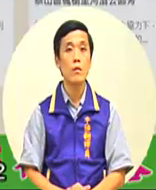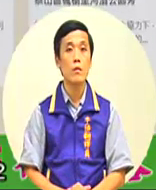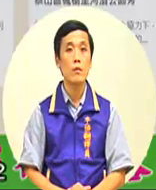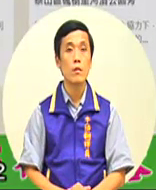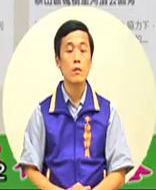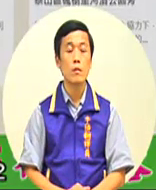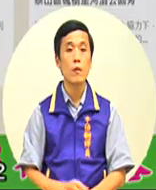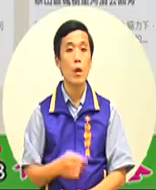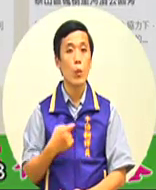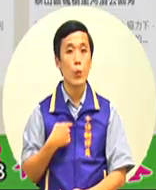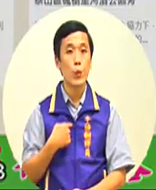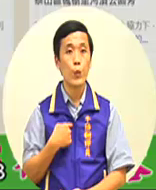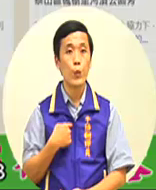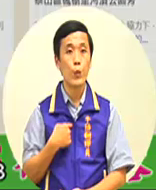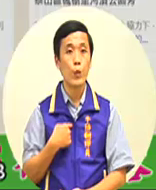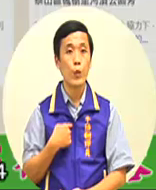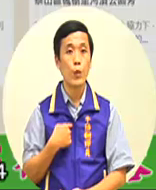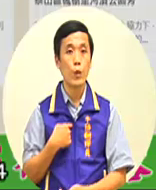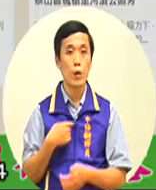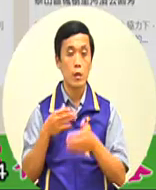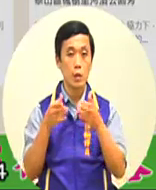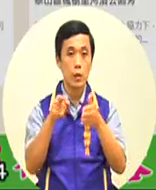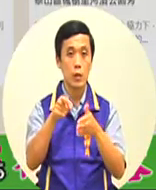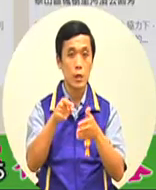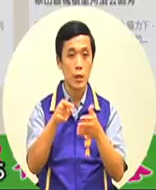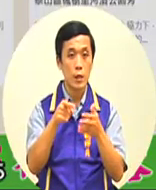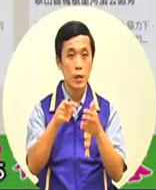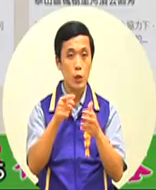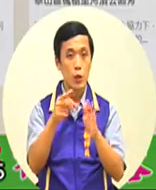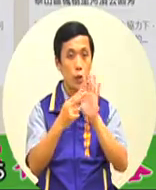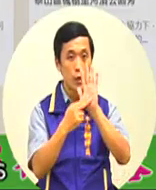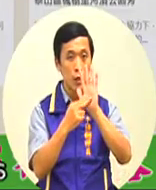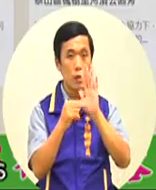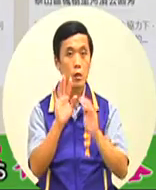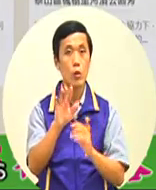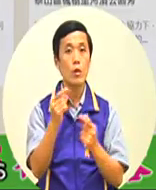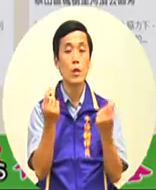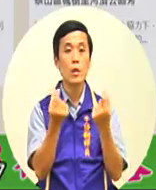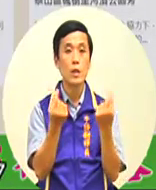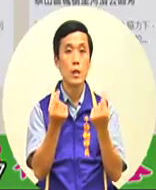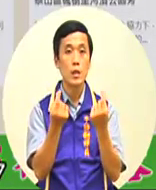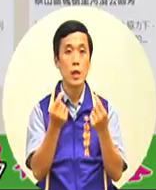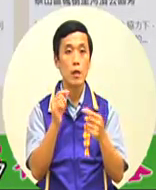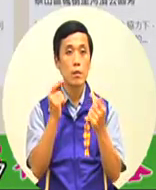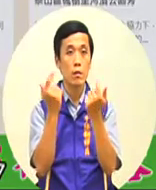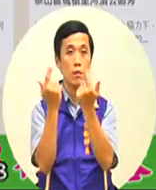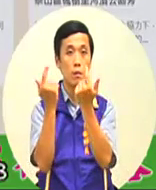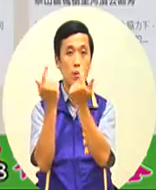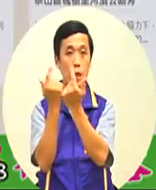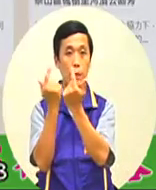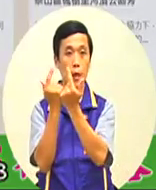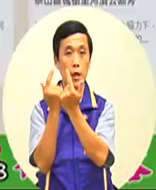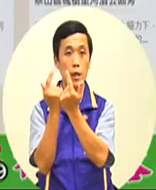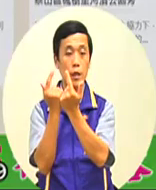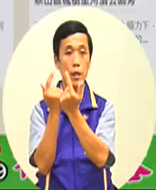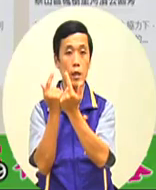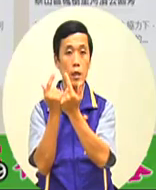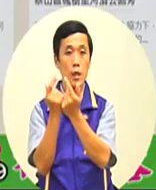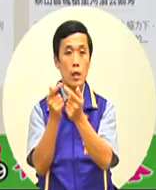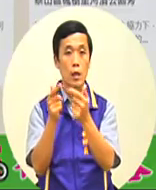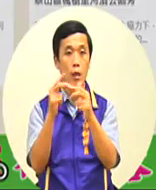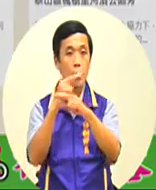我有做的一些的比喻啦像这个是台北台北板